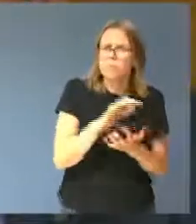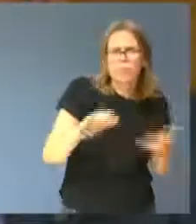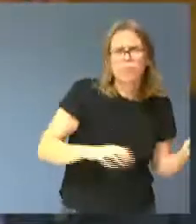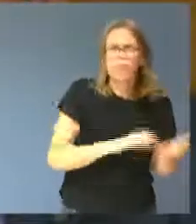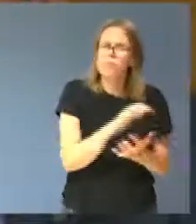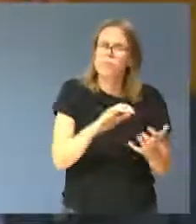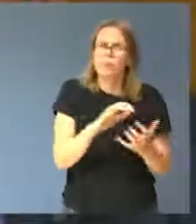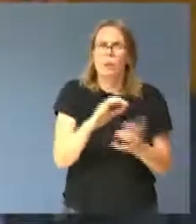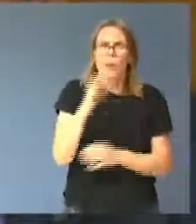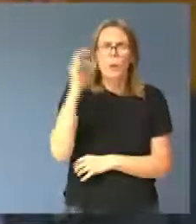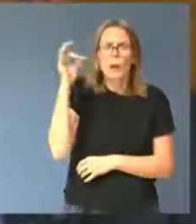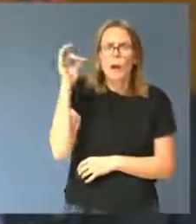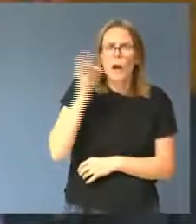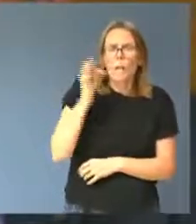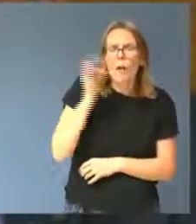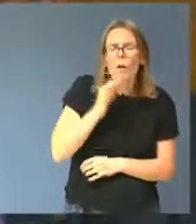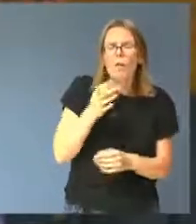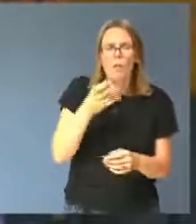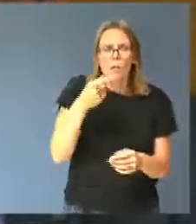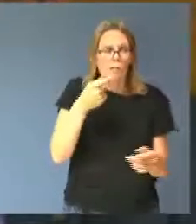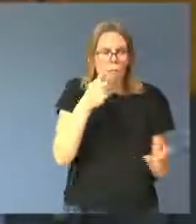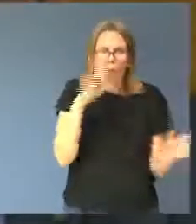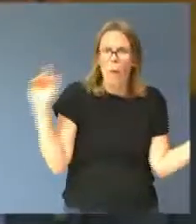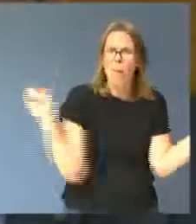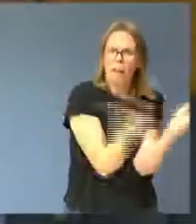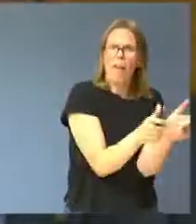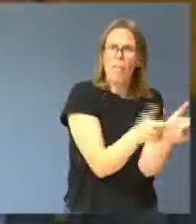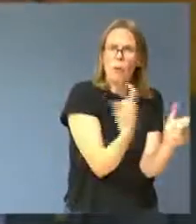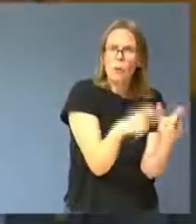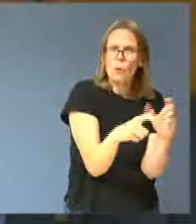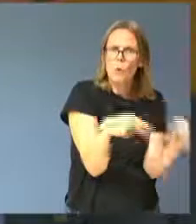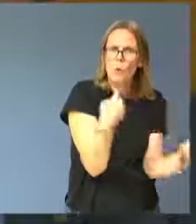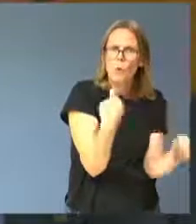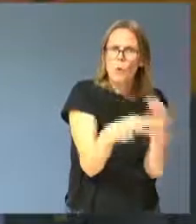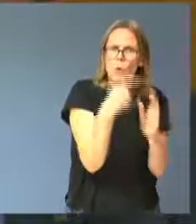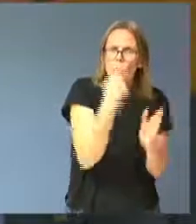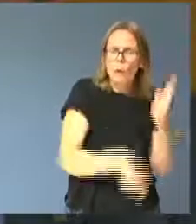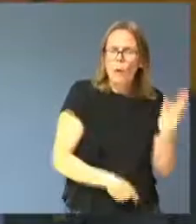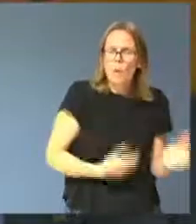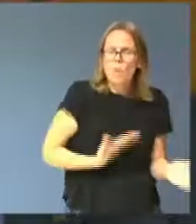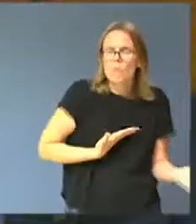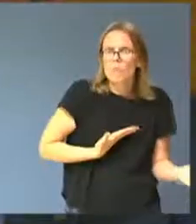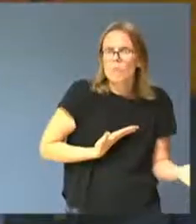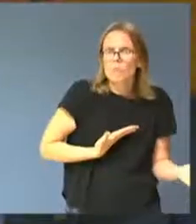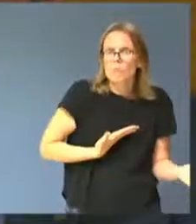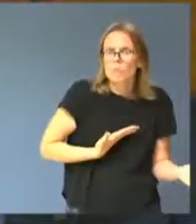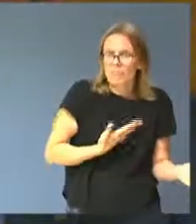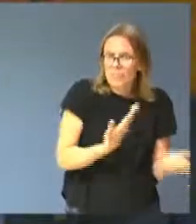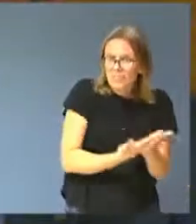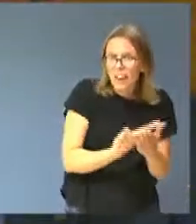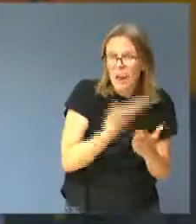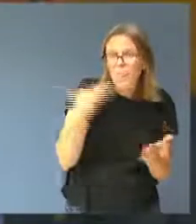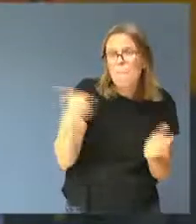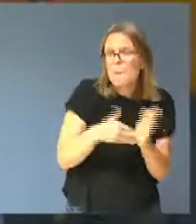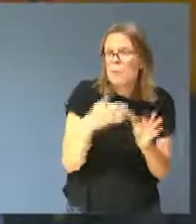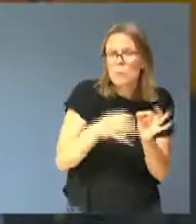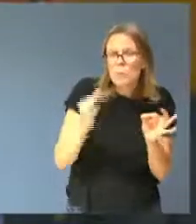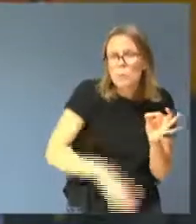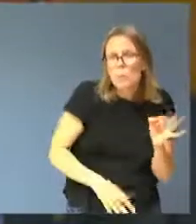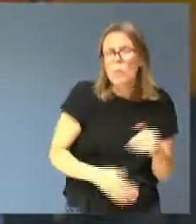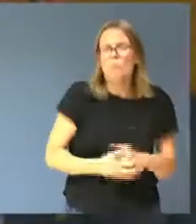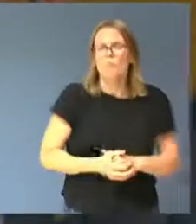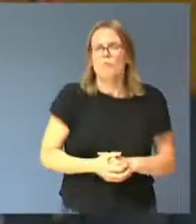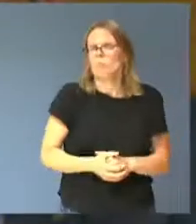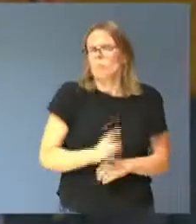pas. De la même manière, je le dis clairement, la consommation de cannabis touche toutes les couches de